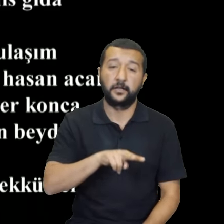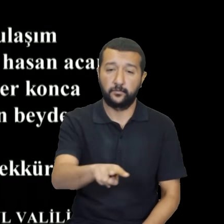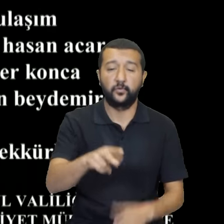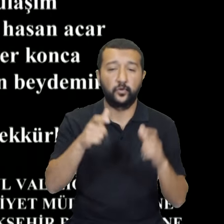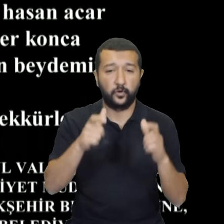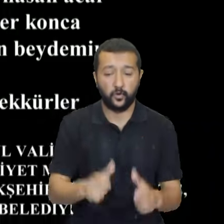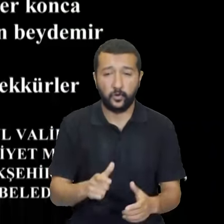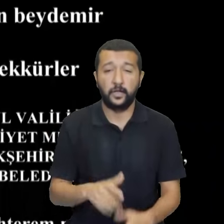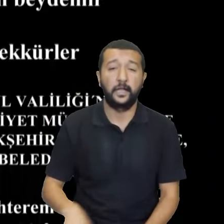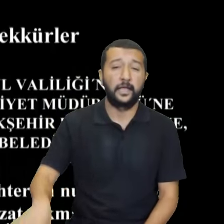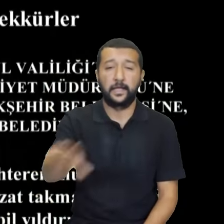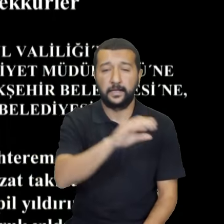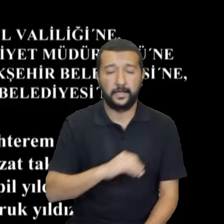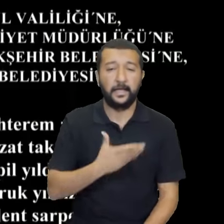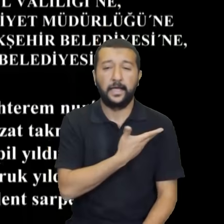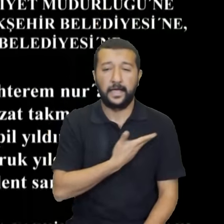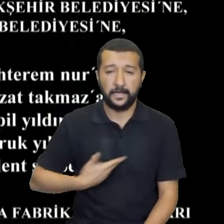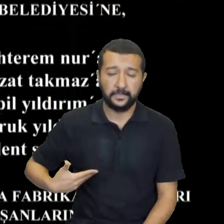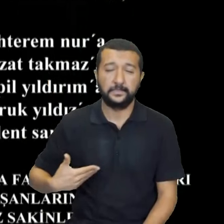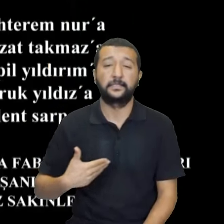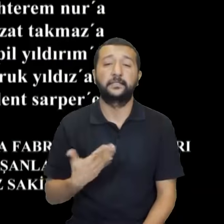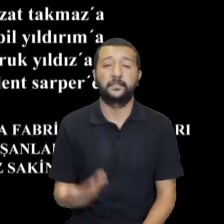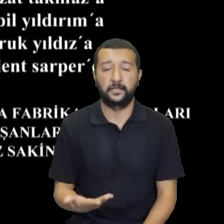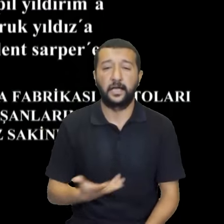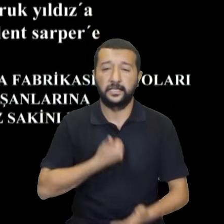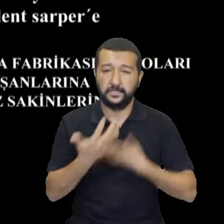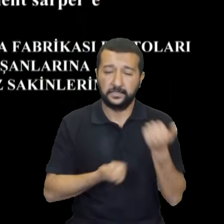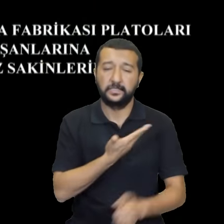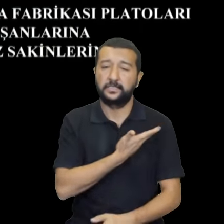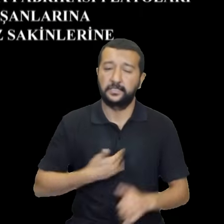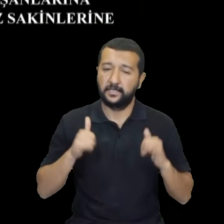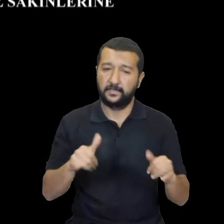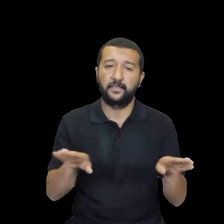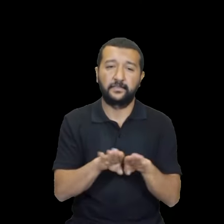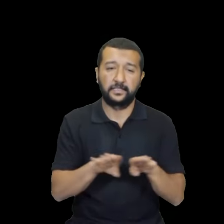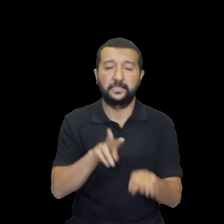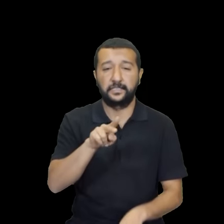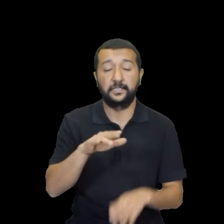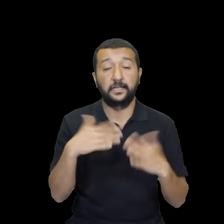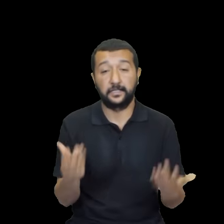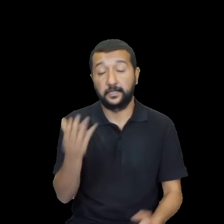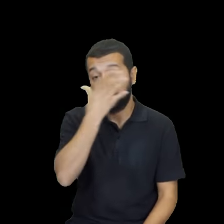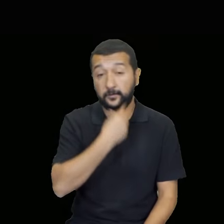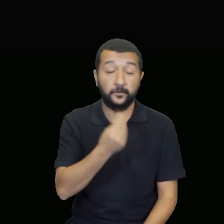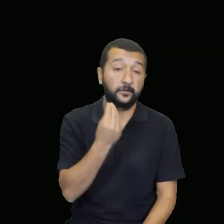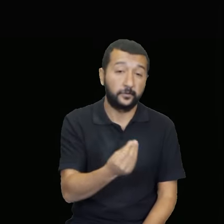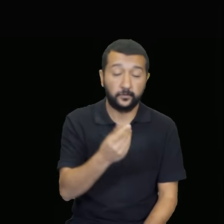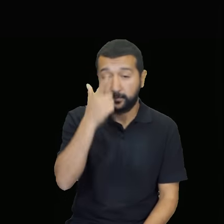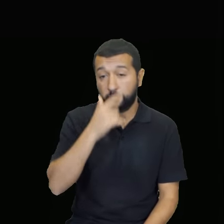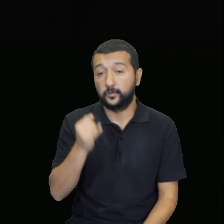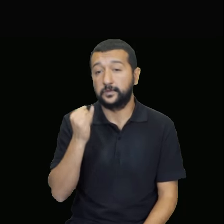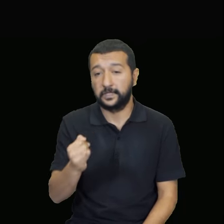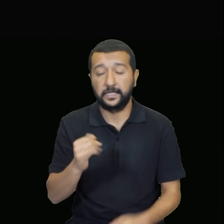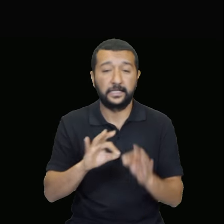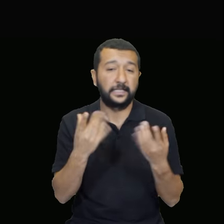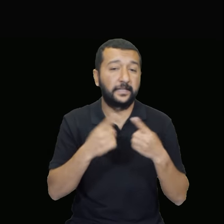Bağış Angigül, Tuncay Batuhan Uçar, Feridun Doğa Konakoğlu, Sami Ersin Arıcı, Süleyman Al, Yadigar